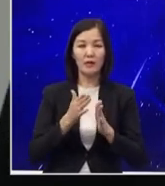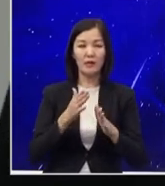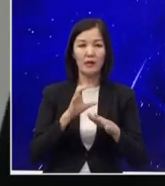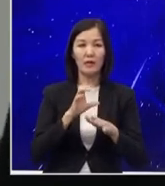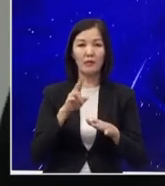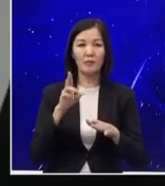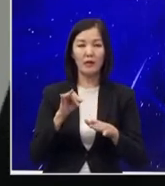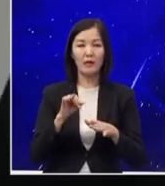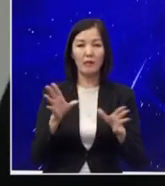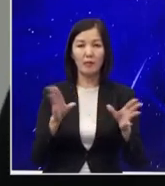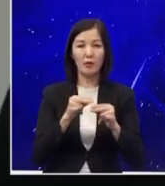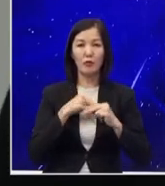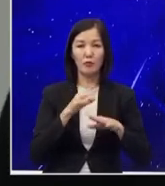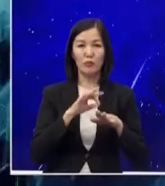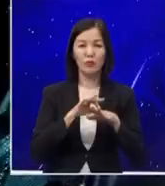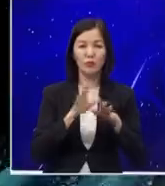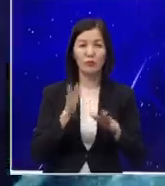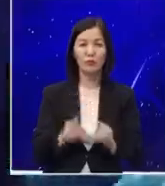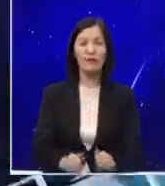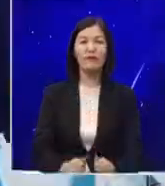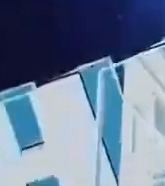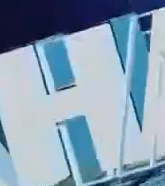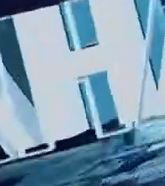арқылы үстіп жұмыс деп атқанымыз.